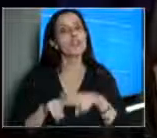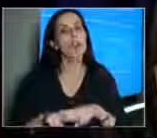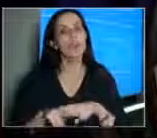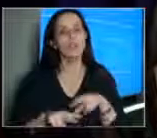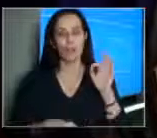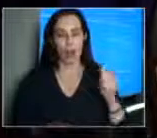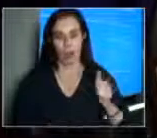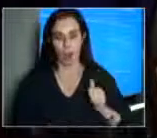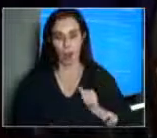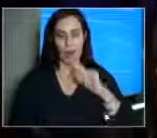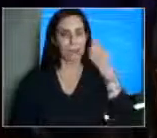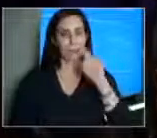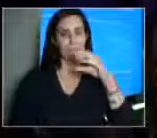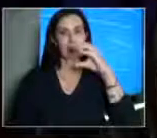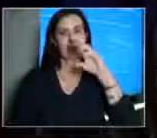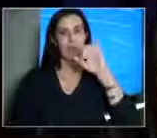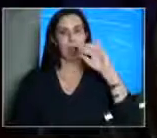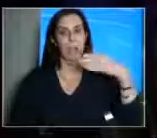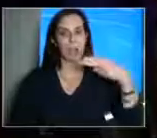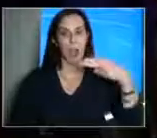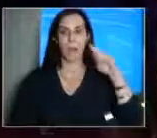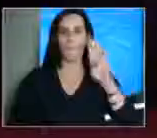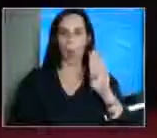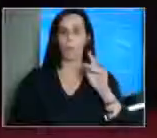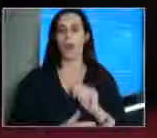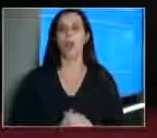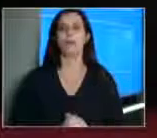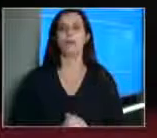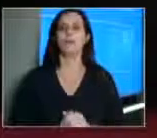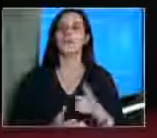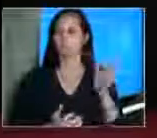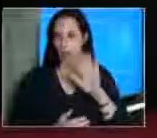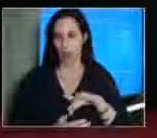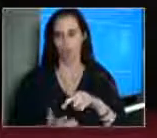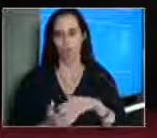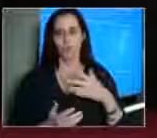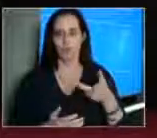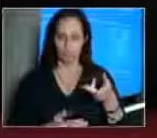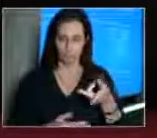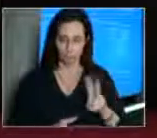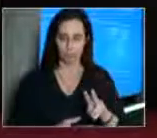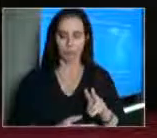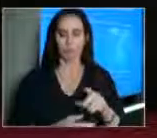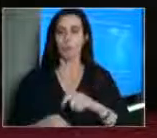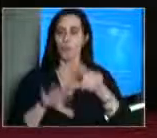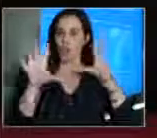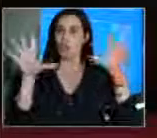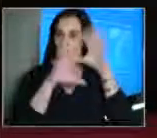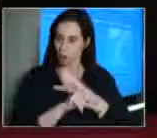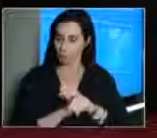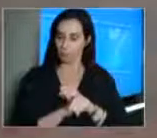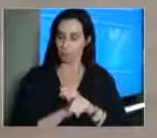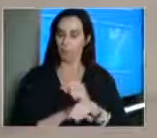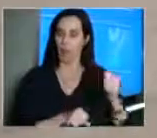של שכריה באומל, כך נאמר לנו מהקרמלין, מלבד כאמור גופתו שנמצאת בישראל. בשעה 19:00